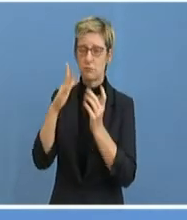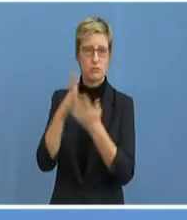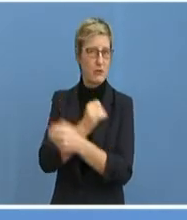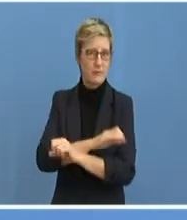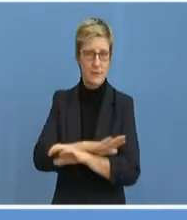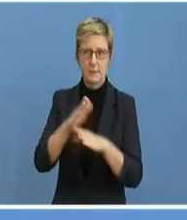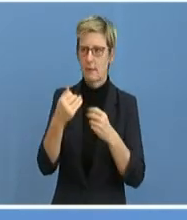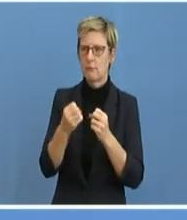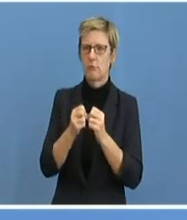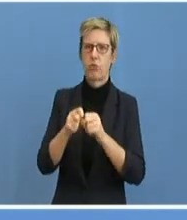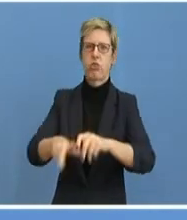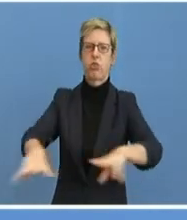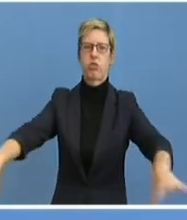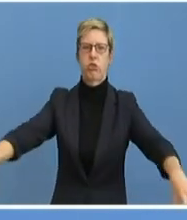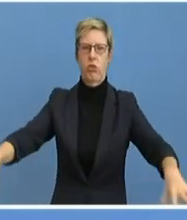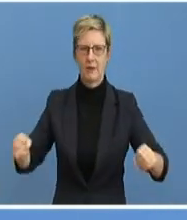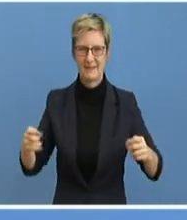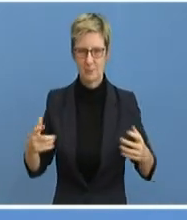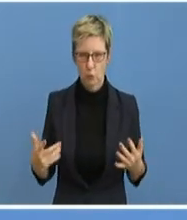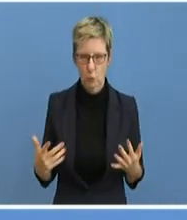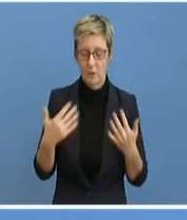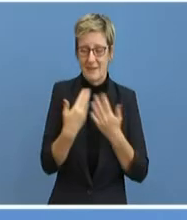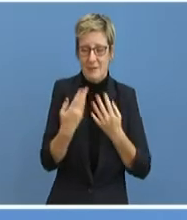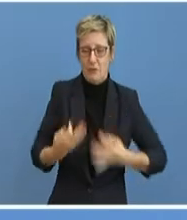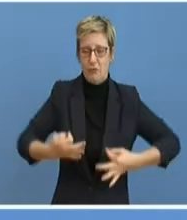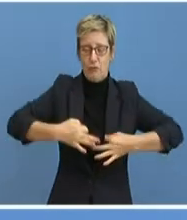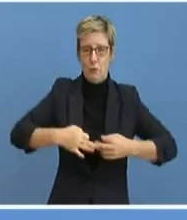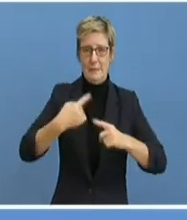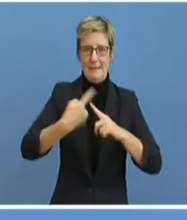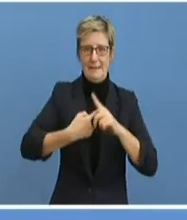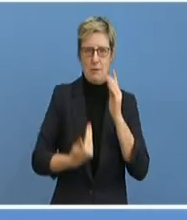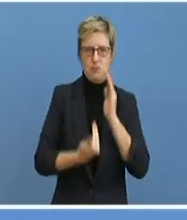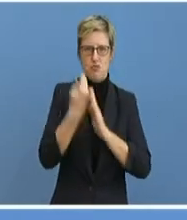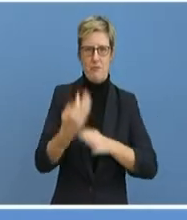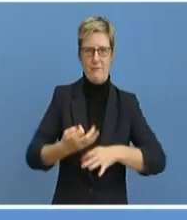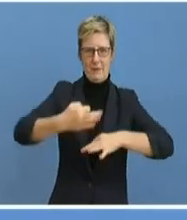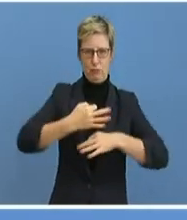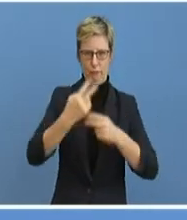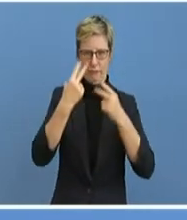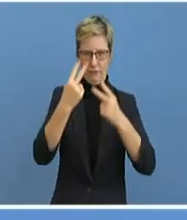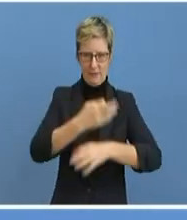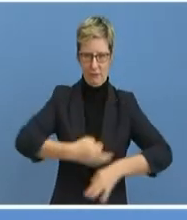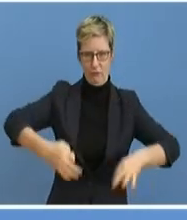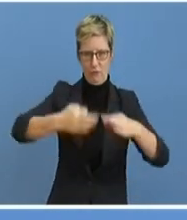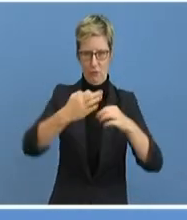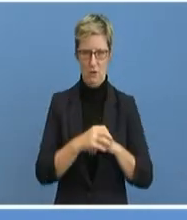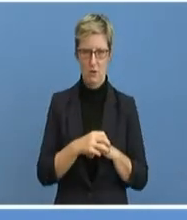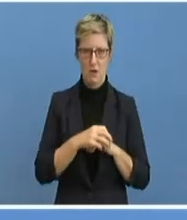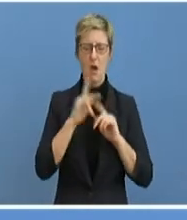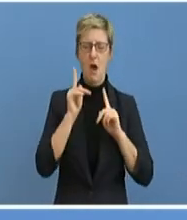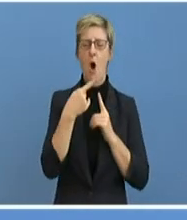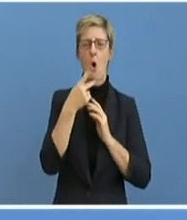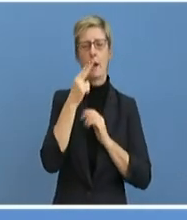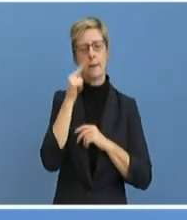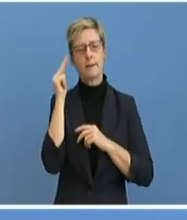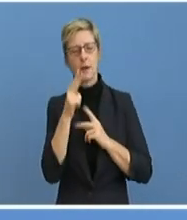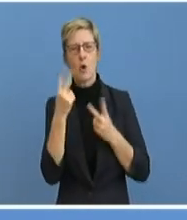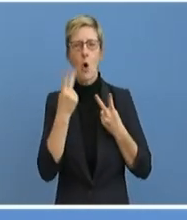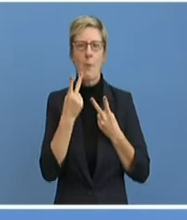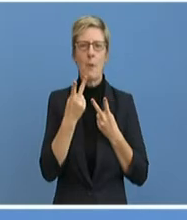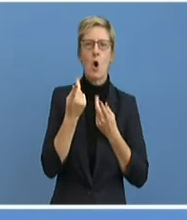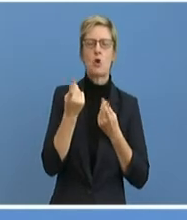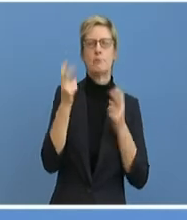entscheidend dafür, ob man es verhindern kann, dass die Infektionszahlen sich unkontrolliert ausbreiten. Und dann werden sie mit Sicherheit nicht